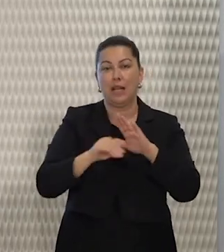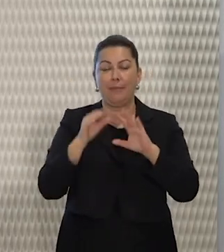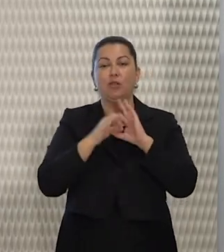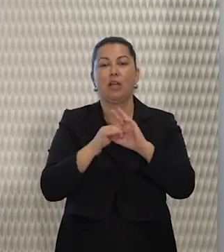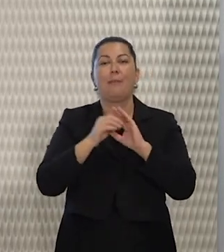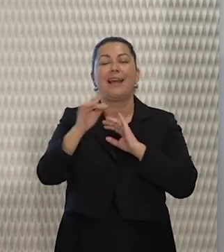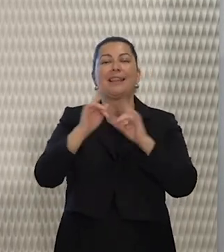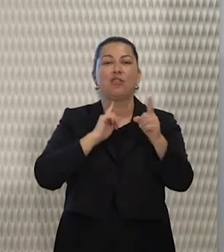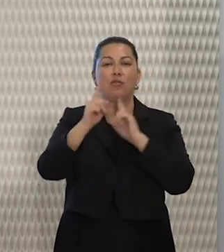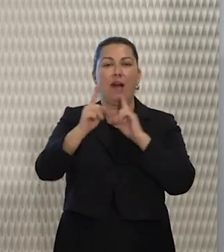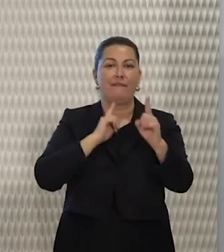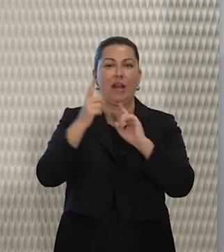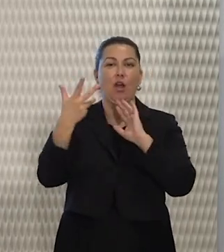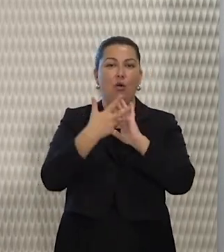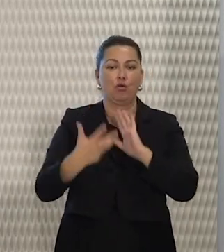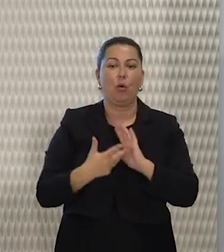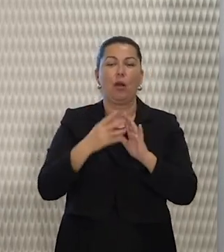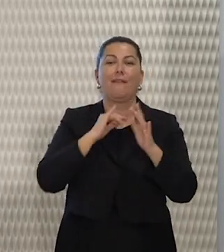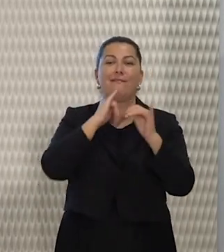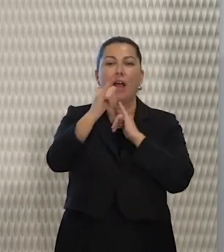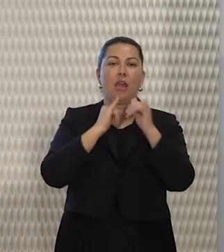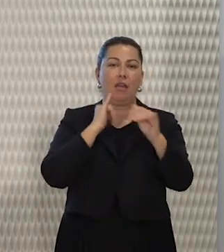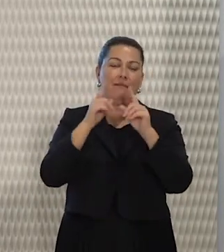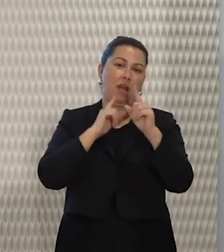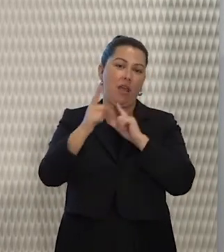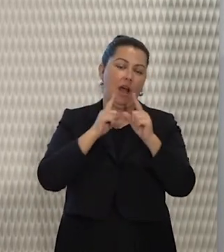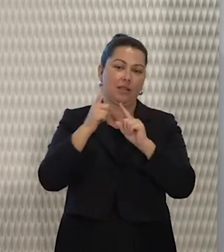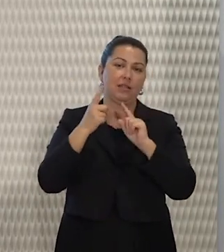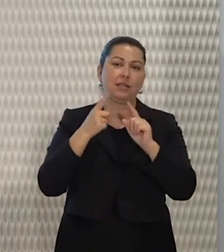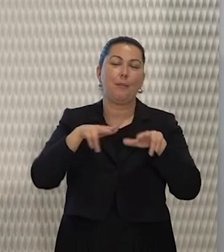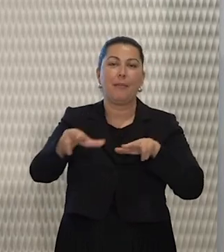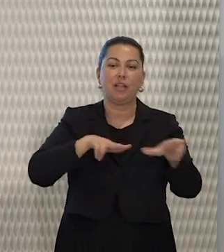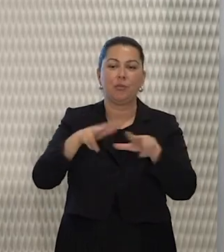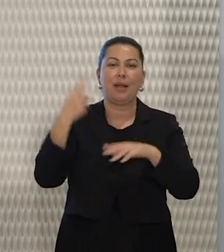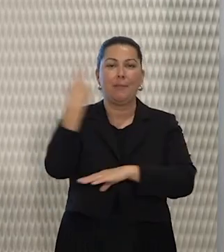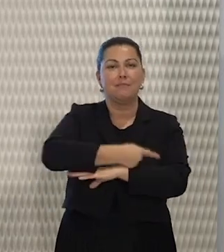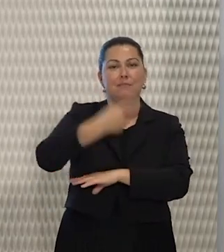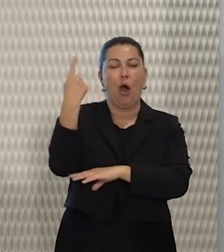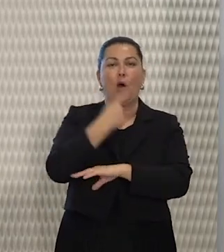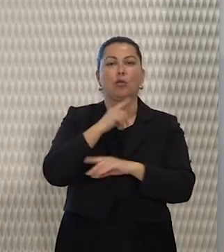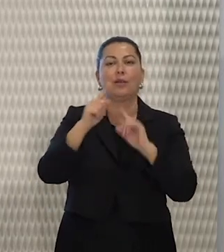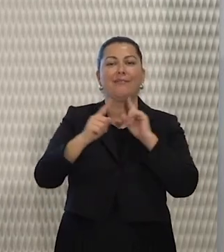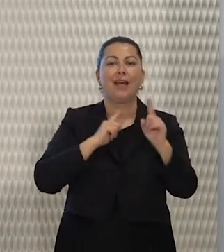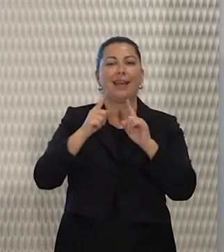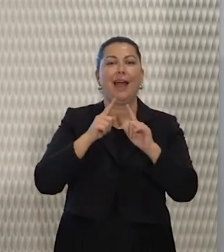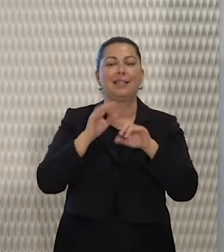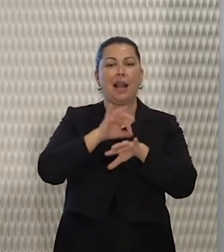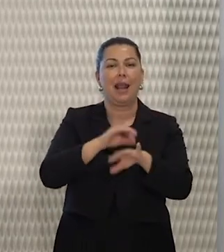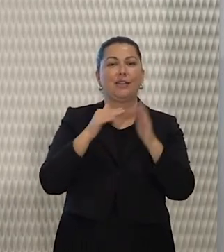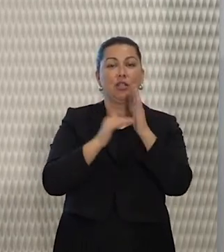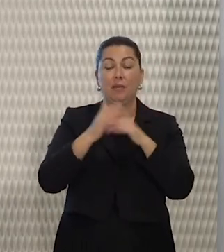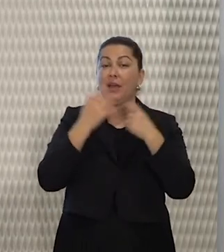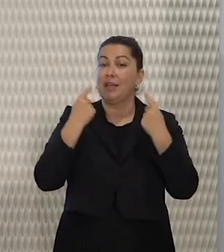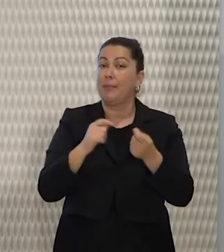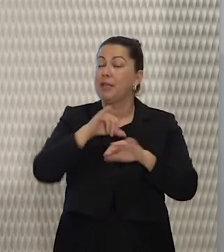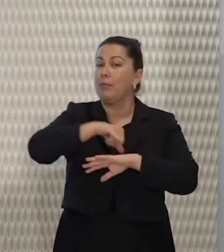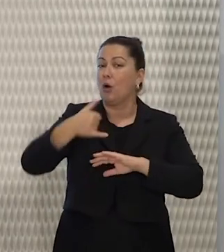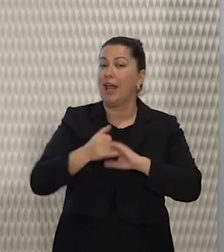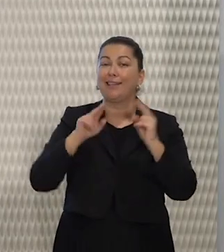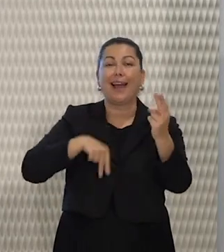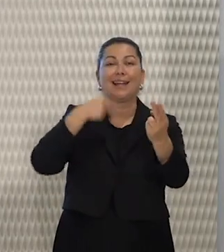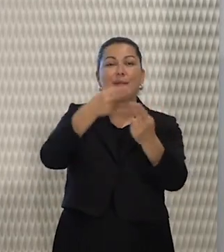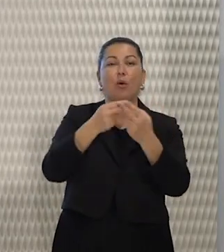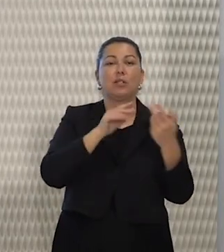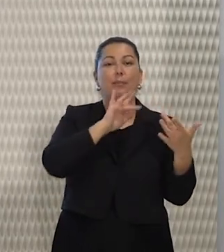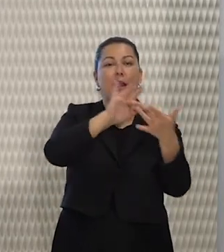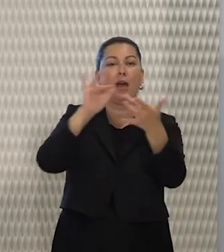Traffic Control geht, wenn es um Verkehrsmanagement geht, Maut- und Verkehrsleitsysteme mit dem Projekt Responsible Annotation Menschen